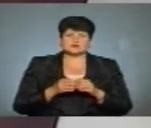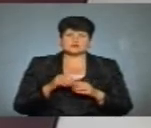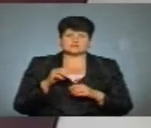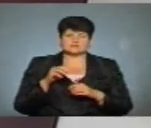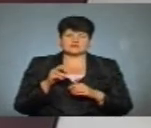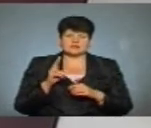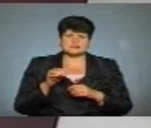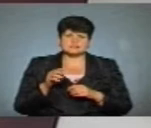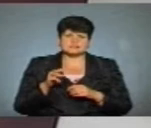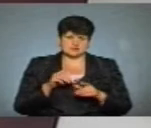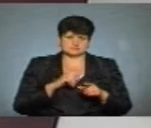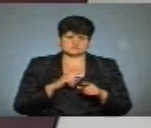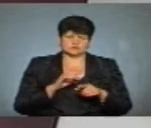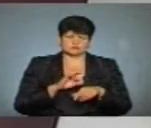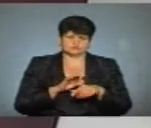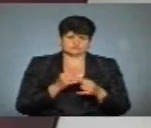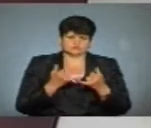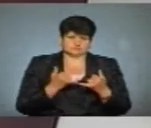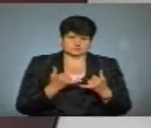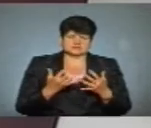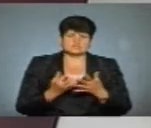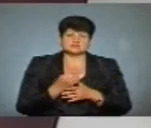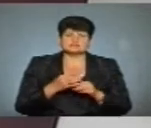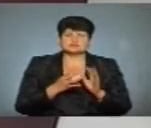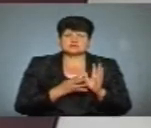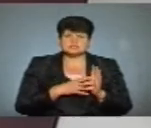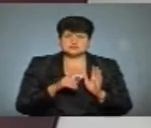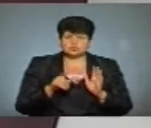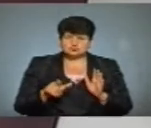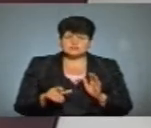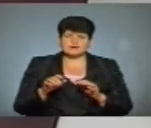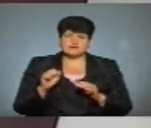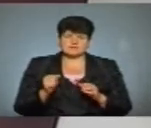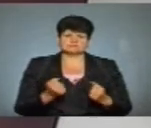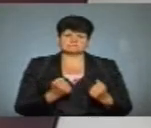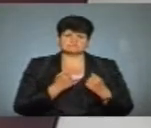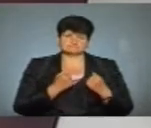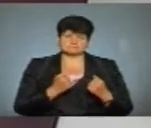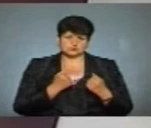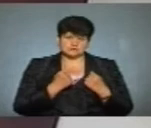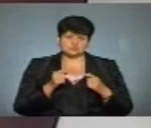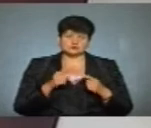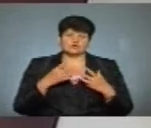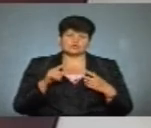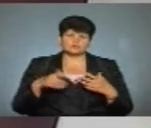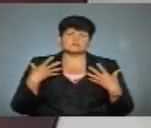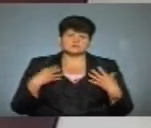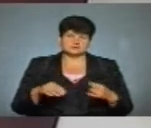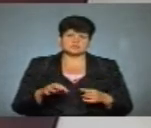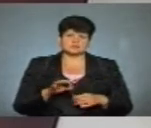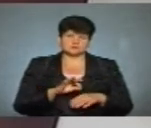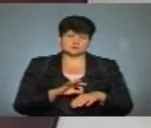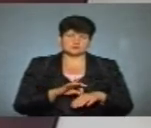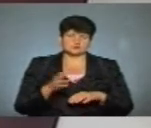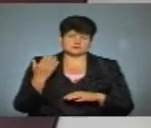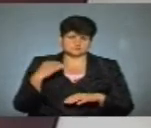які вказують на гострий перебіг хвороби, виявили у 19 осіб. Антитіла класу G, які свідчать про те, що ці люди вже перехворіли на